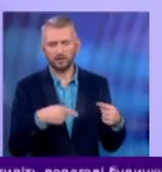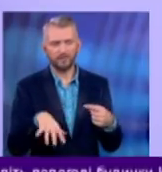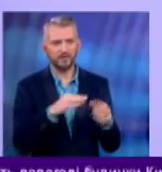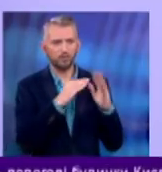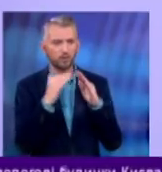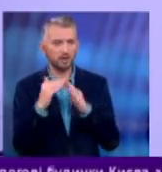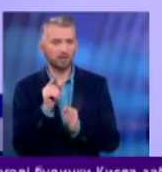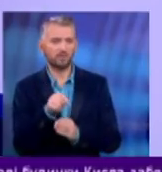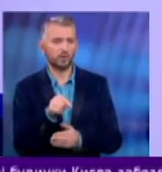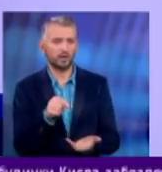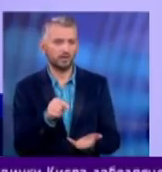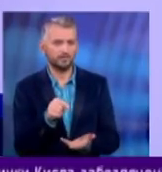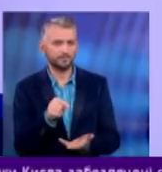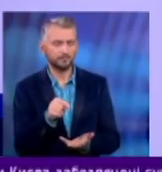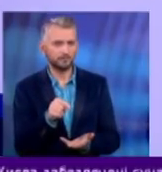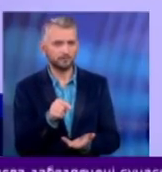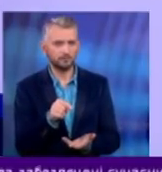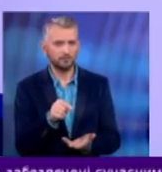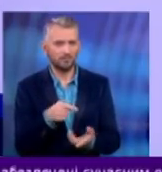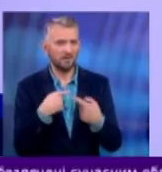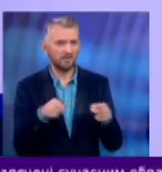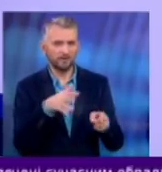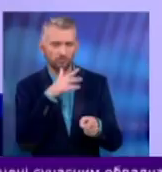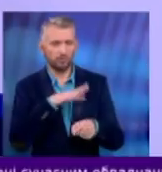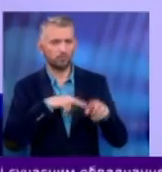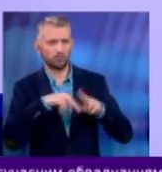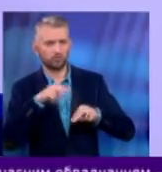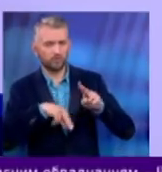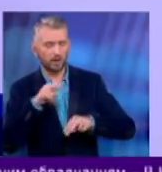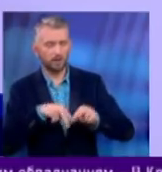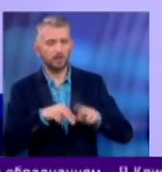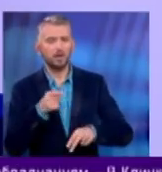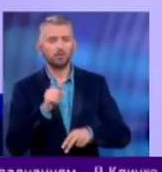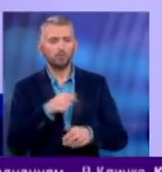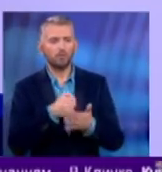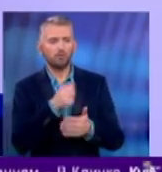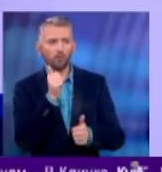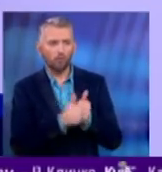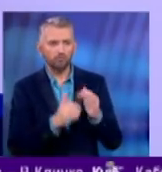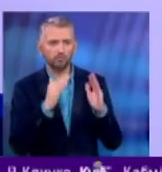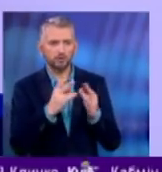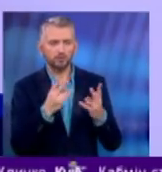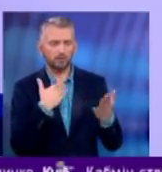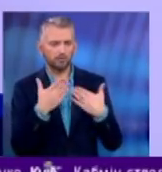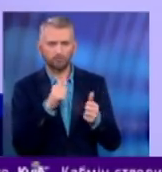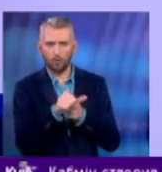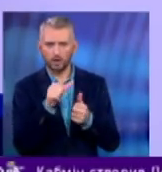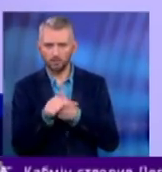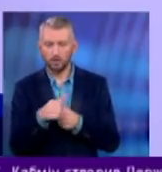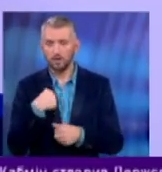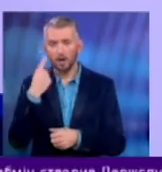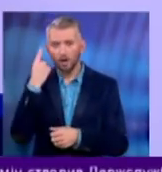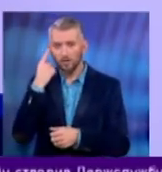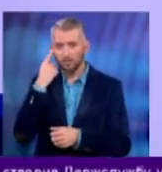будинки, вони є, в різні часи їх будували, тому до кожного з будинку потрібно підходити окремо. Я думаю, що